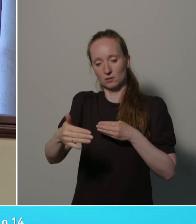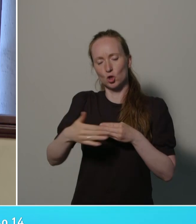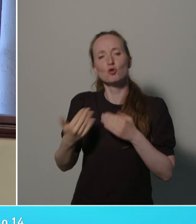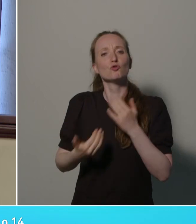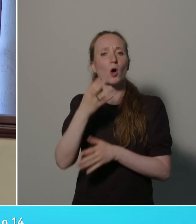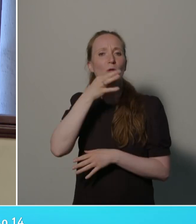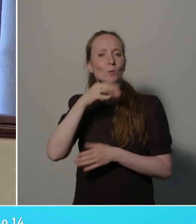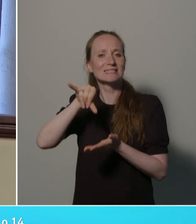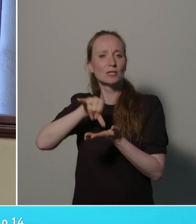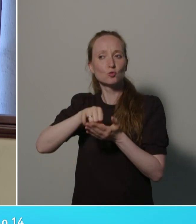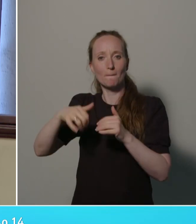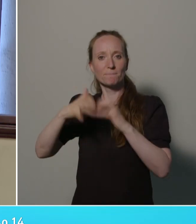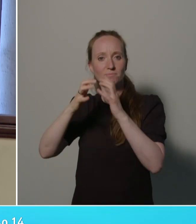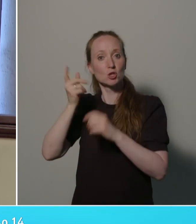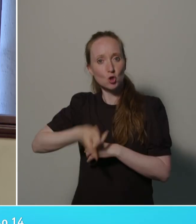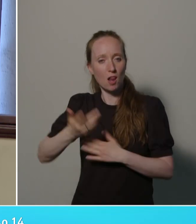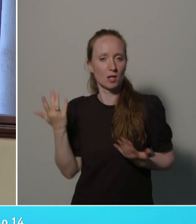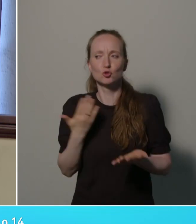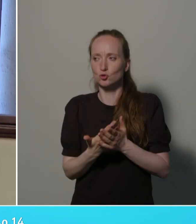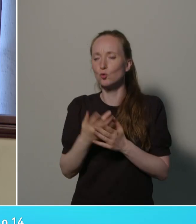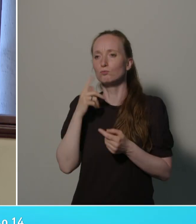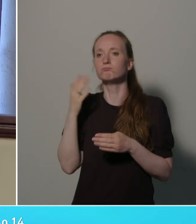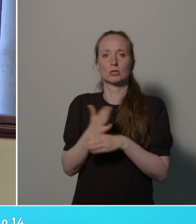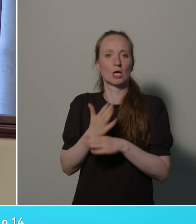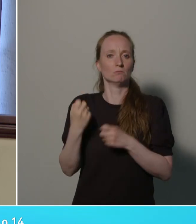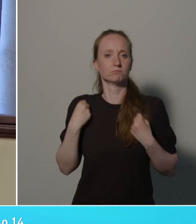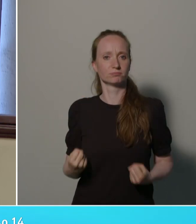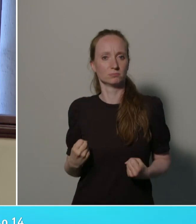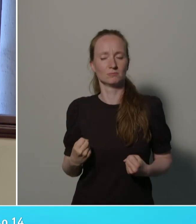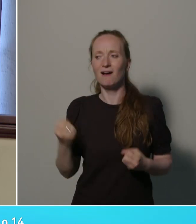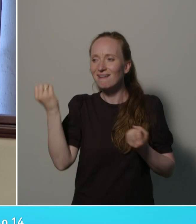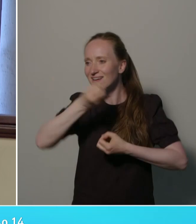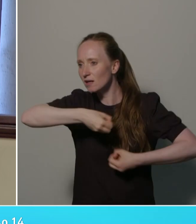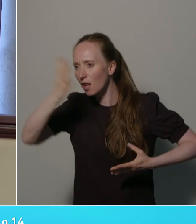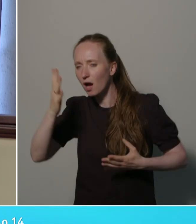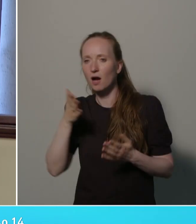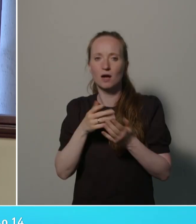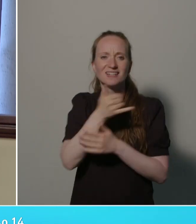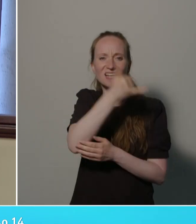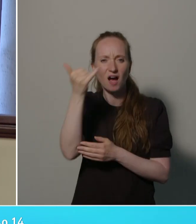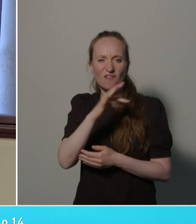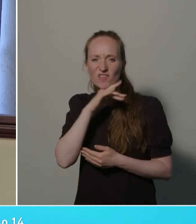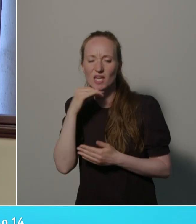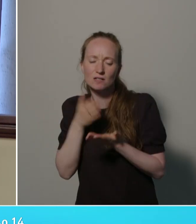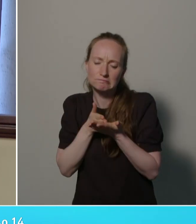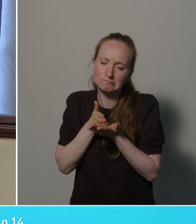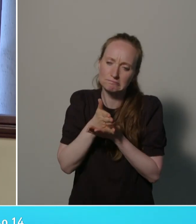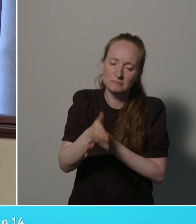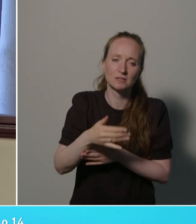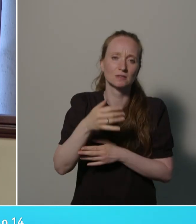Jugendzentrum. Und das war natürlich über die ganzen vielen Jahre natürlich mit Lärm verbunden. Und wenn die Bewohnerinnen und Bewohner